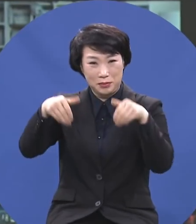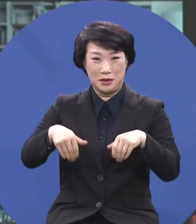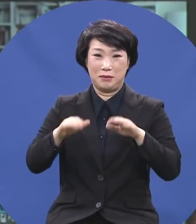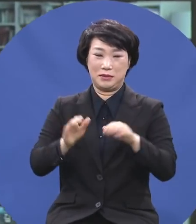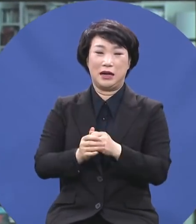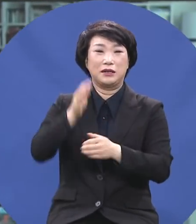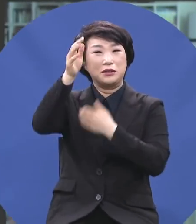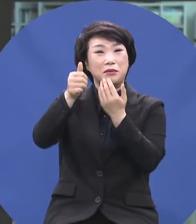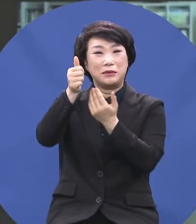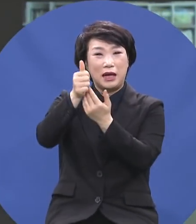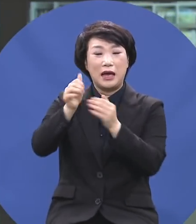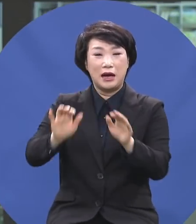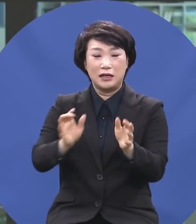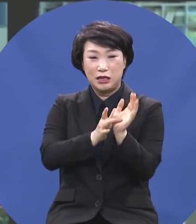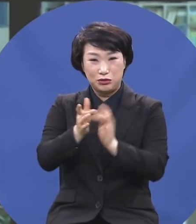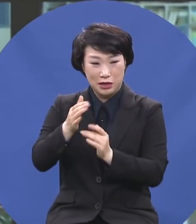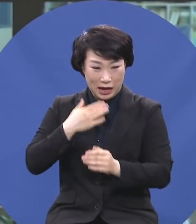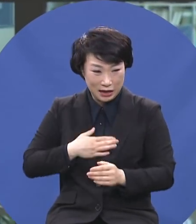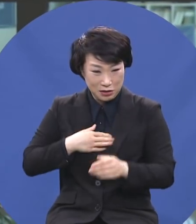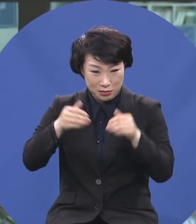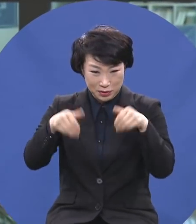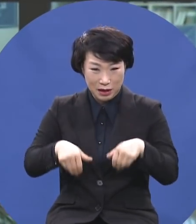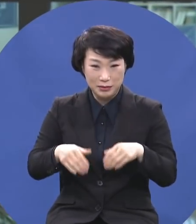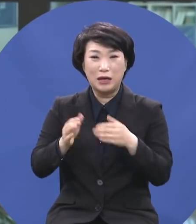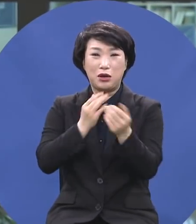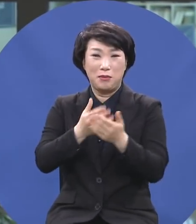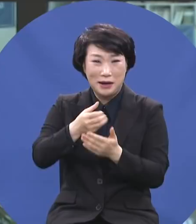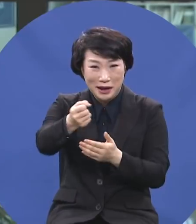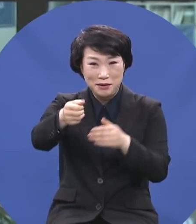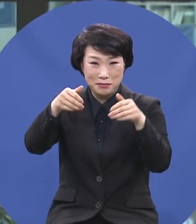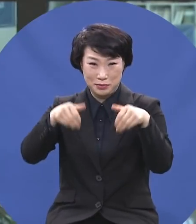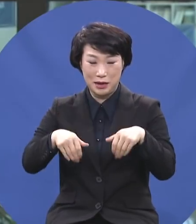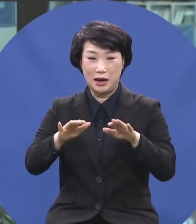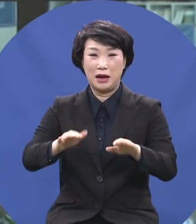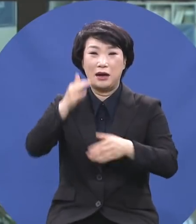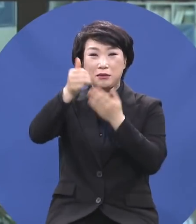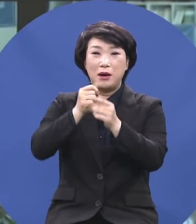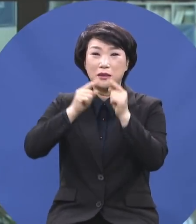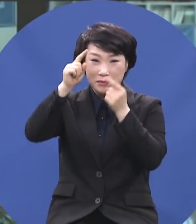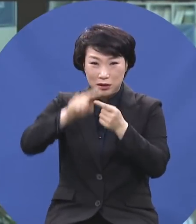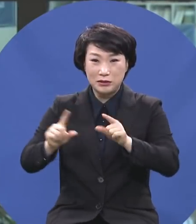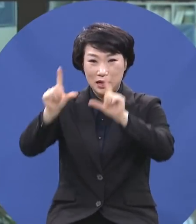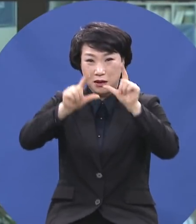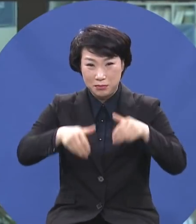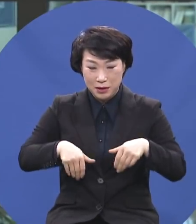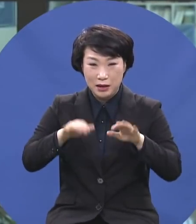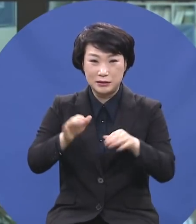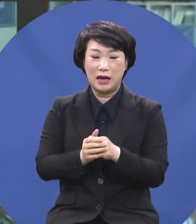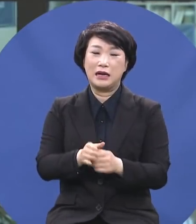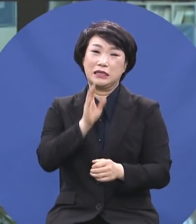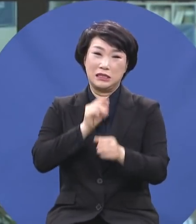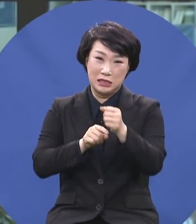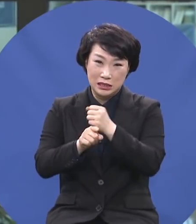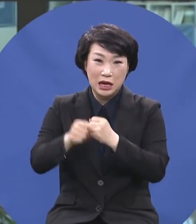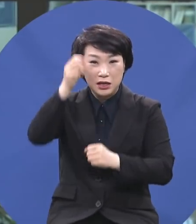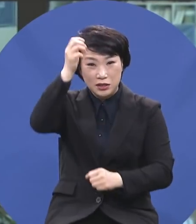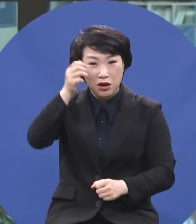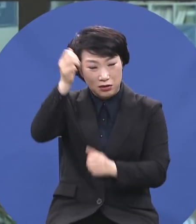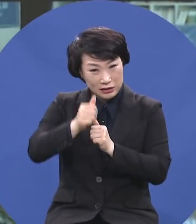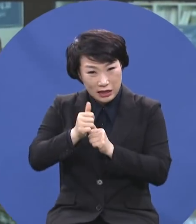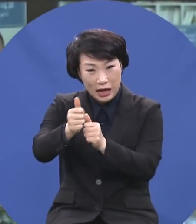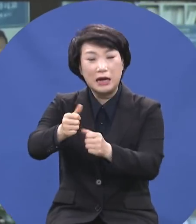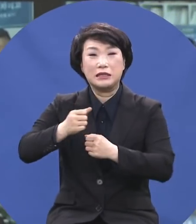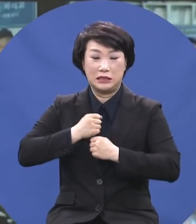된다. 성령으로 예수를 알아야 된다. 경험해야 된다. 말씀대로 살아야 된다. 진리의 영을